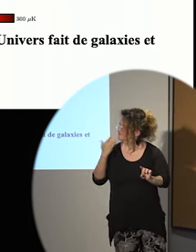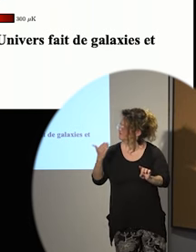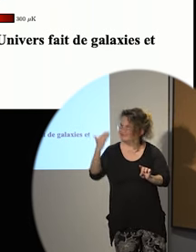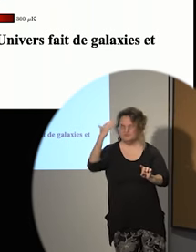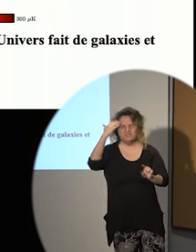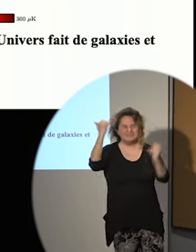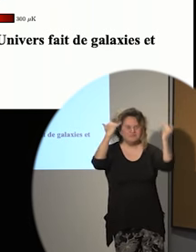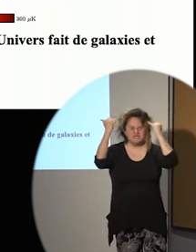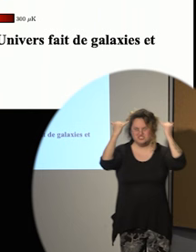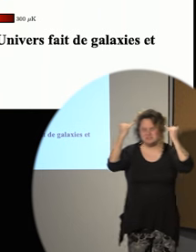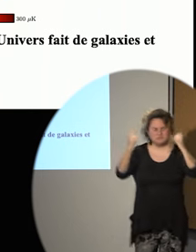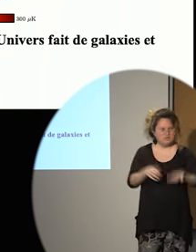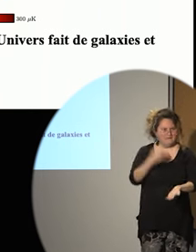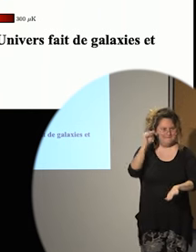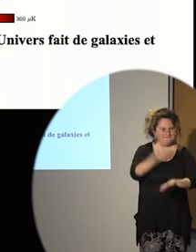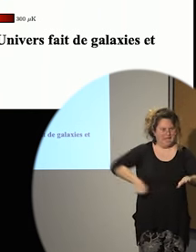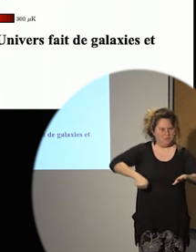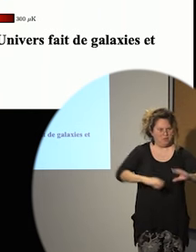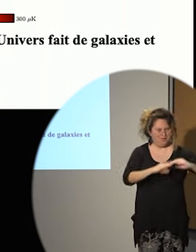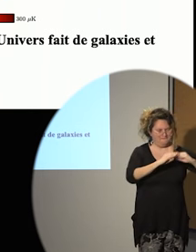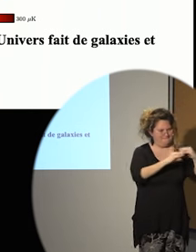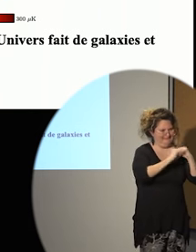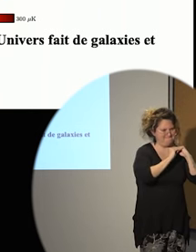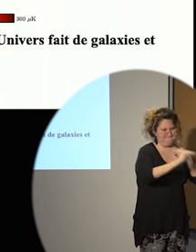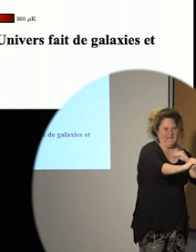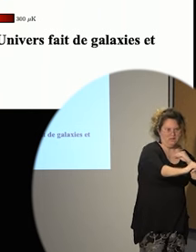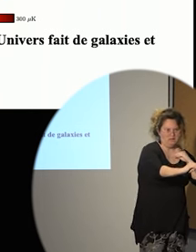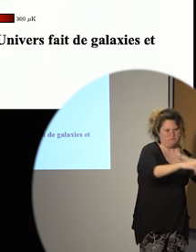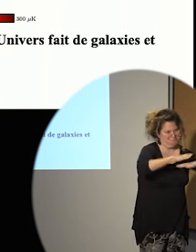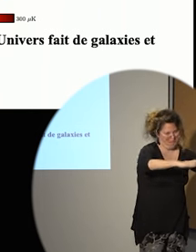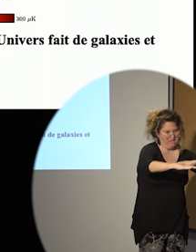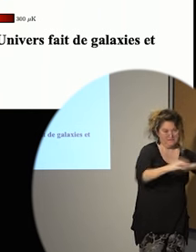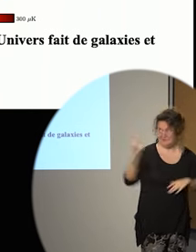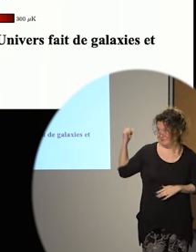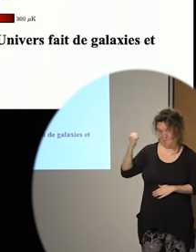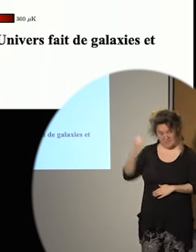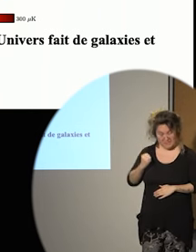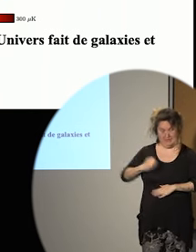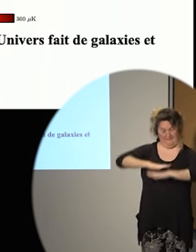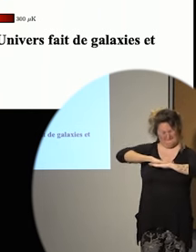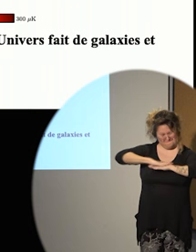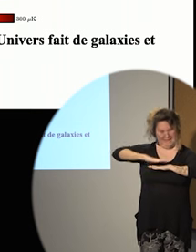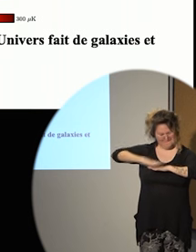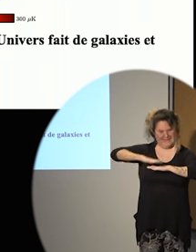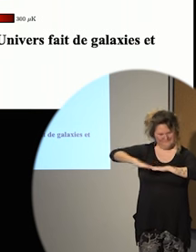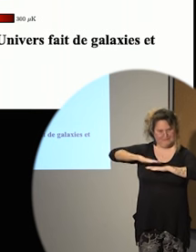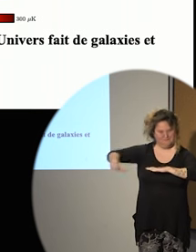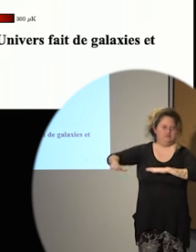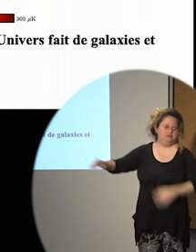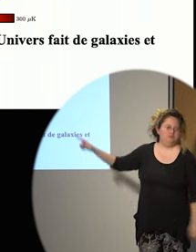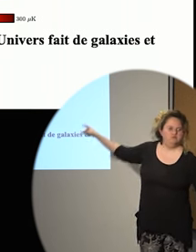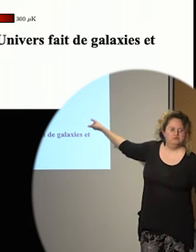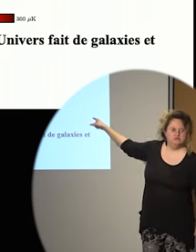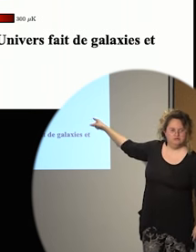plate. Oui, c'est comme ça qu'était l'univers à l'époque. Et en fait, les grandes structures dont je vous parle, bah, c'est probablement